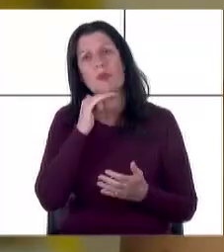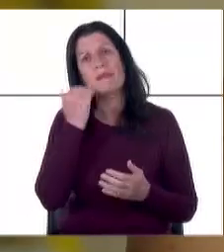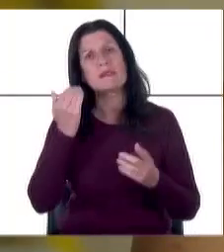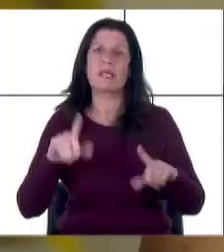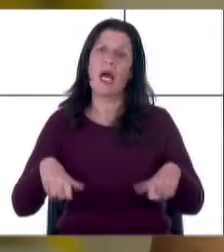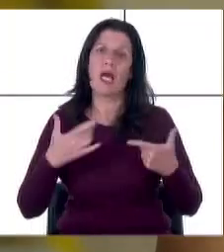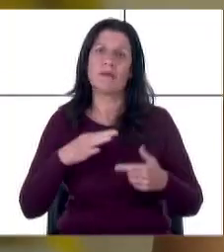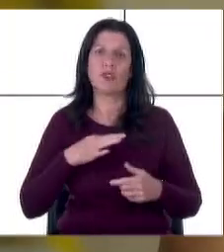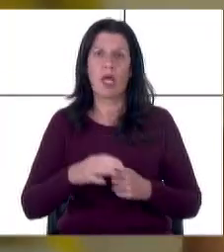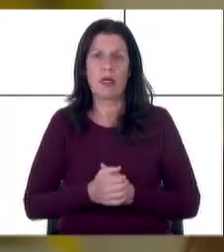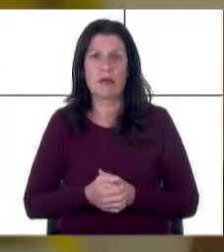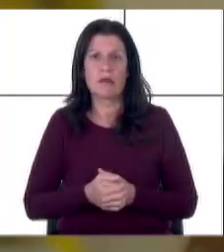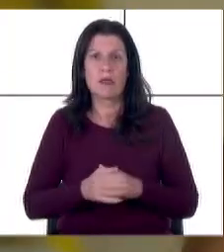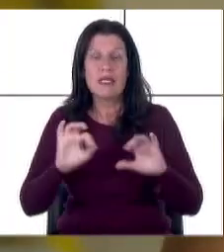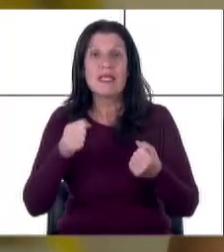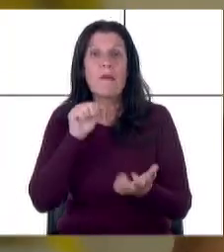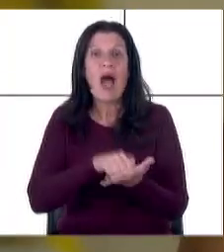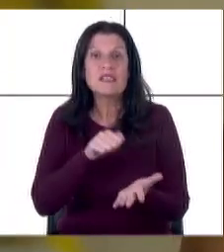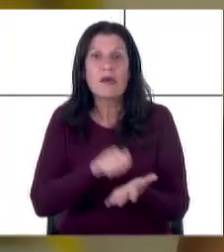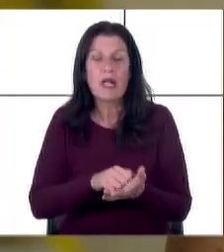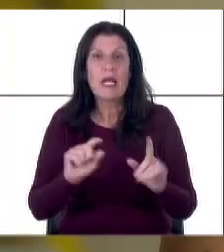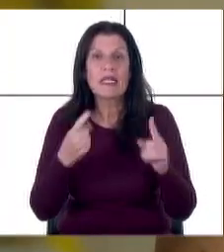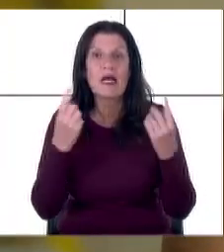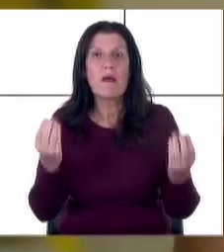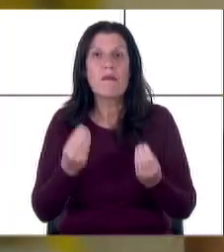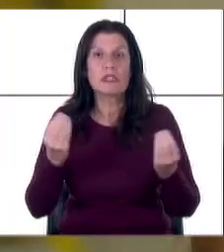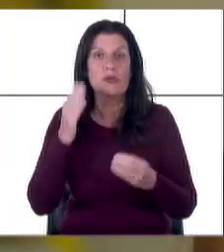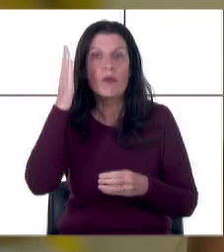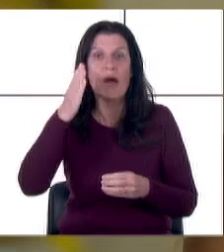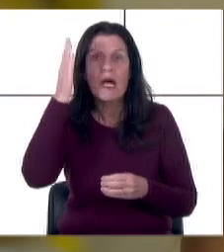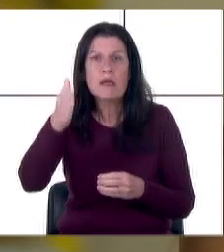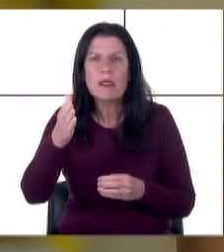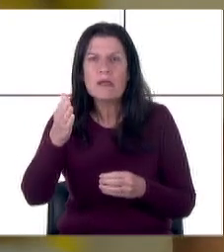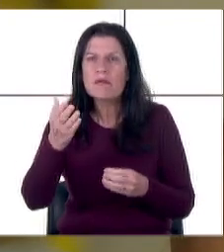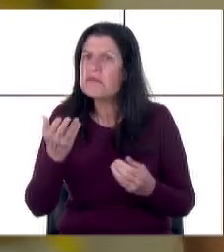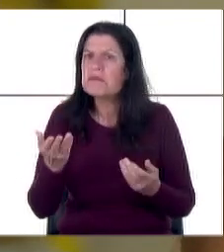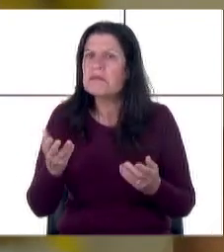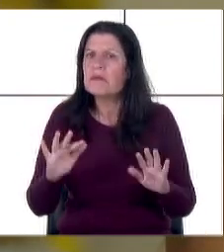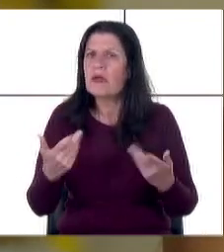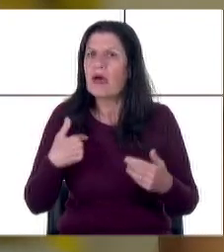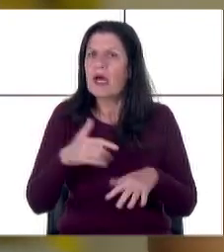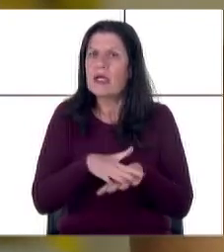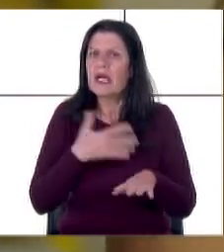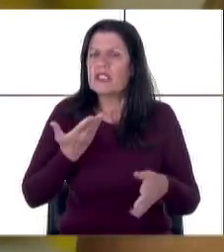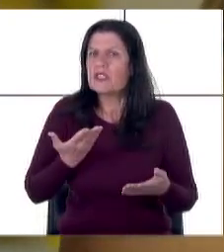וחלילה יקרה משהו בעתיד, איך אני אמורה להרגיש בנוח לפנות